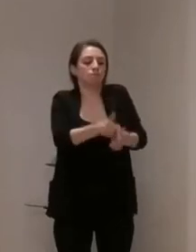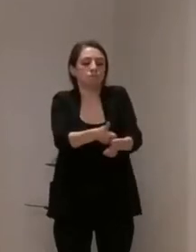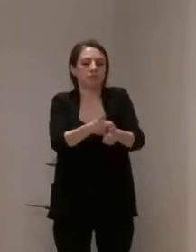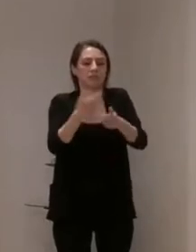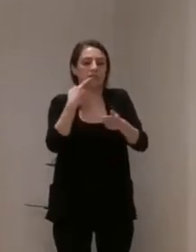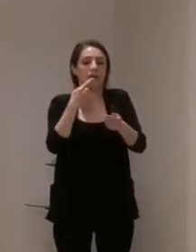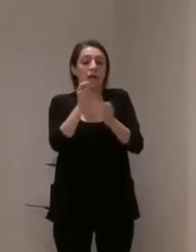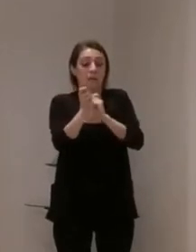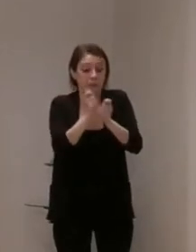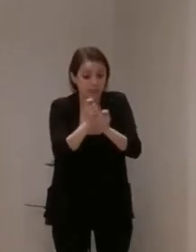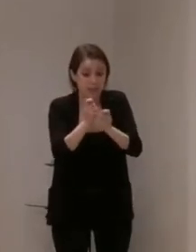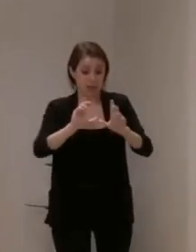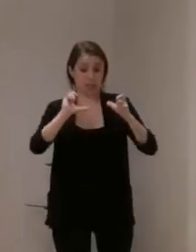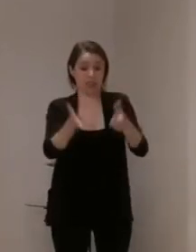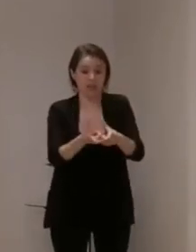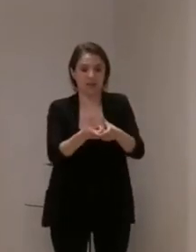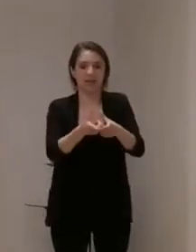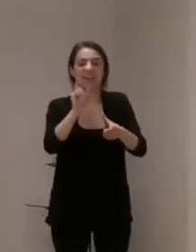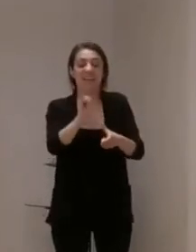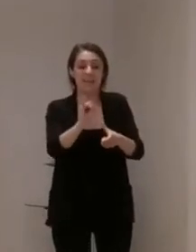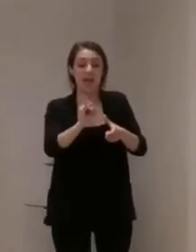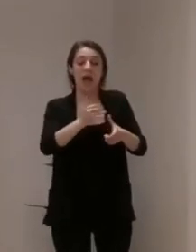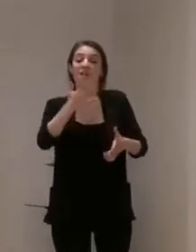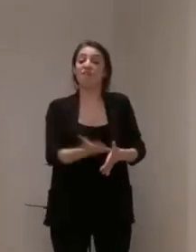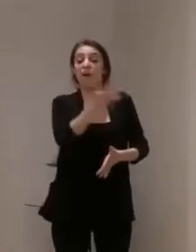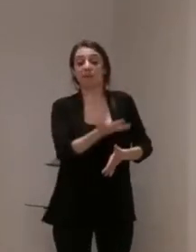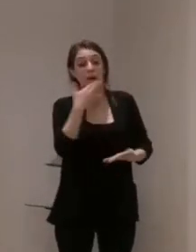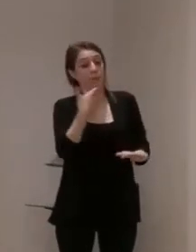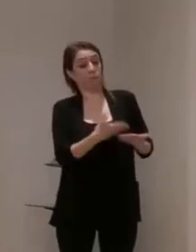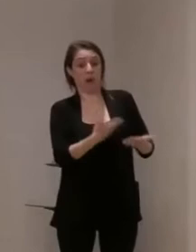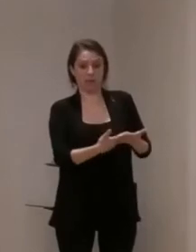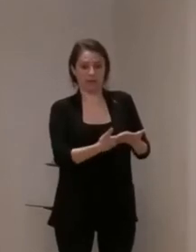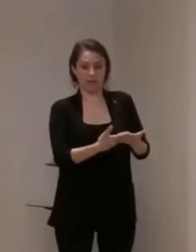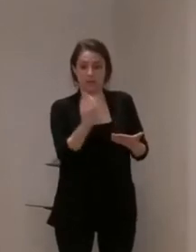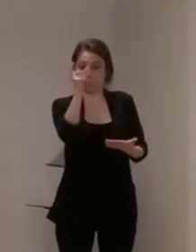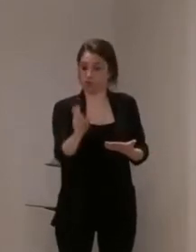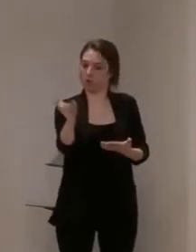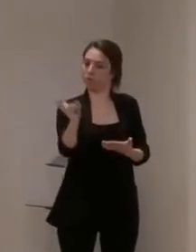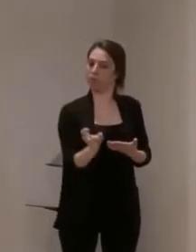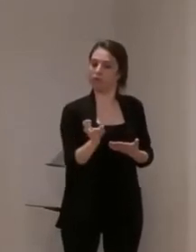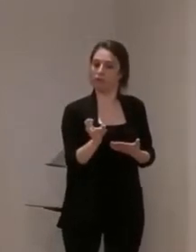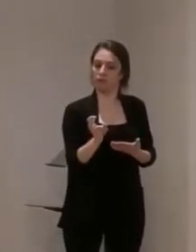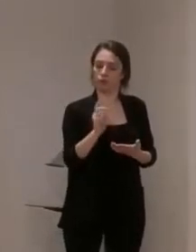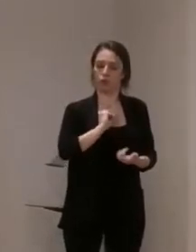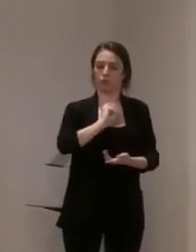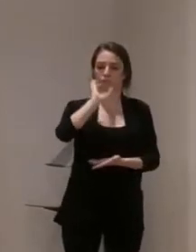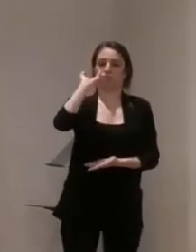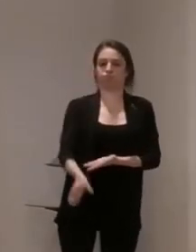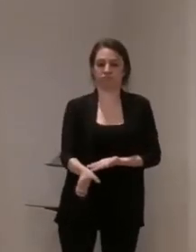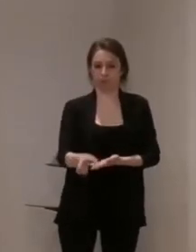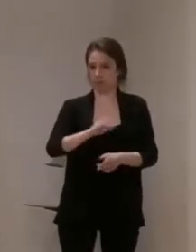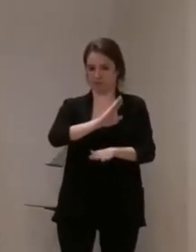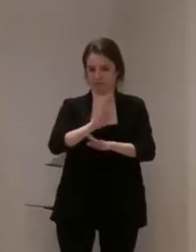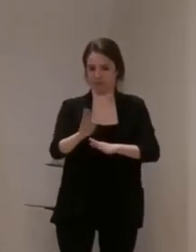interrogava i fabricava les proves perquè les persones que passaven per allà fossin condemnades a